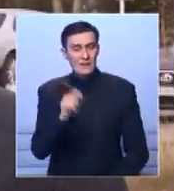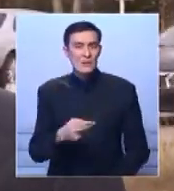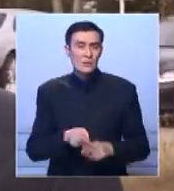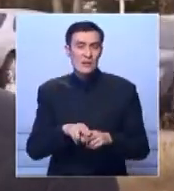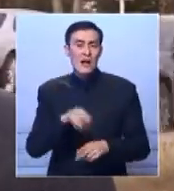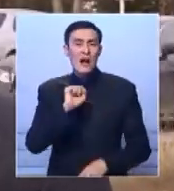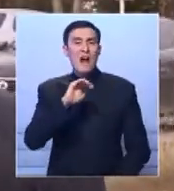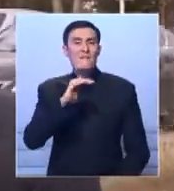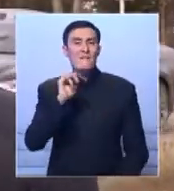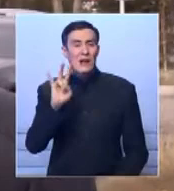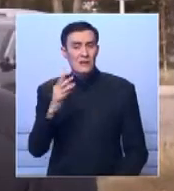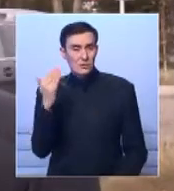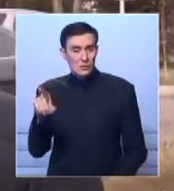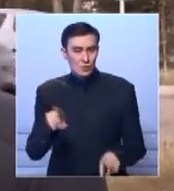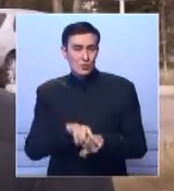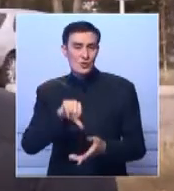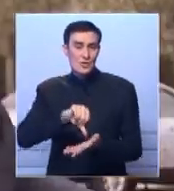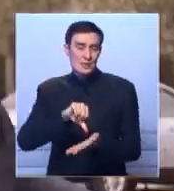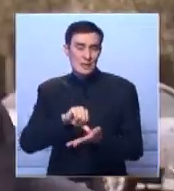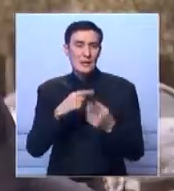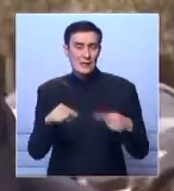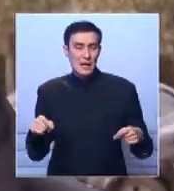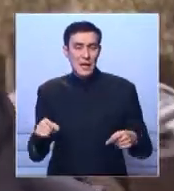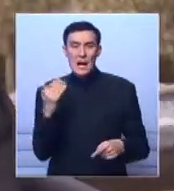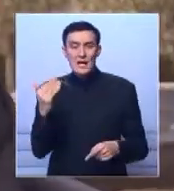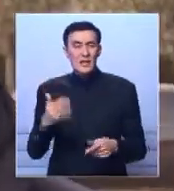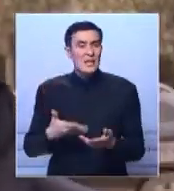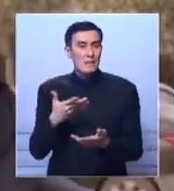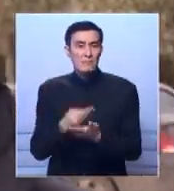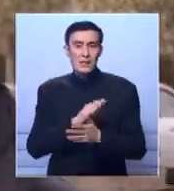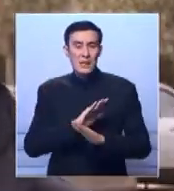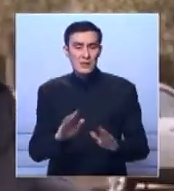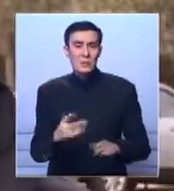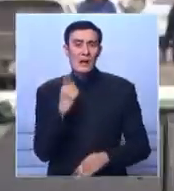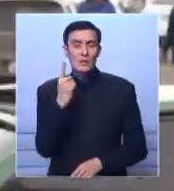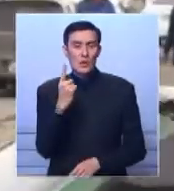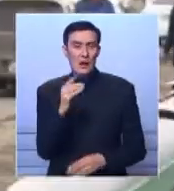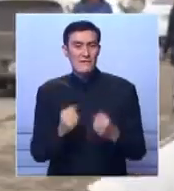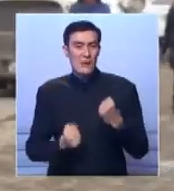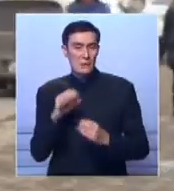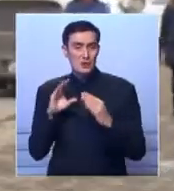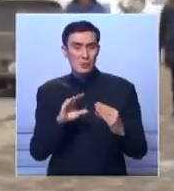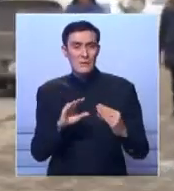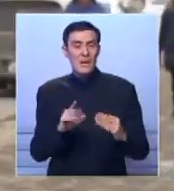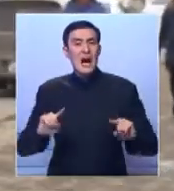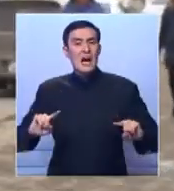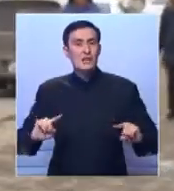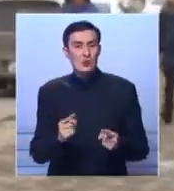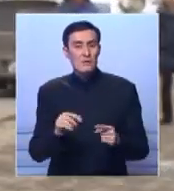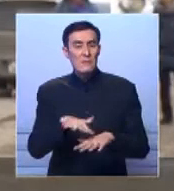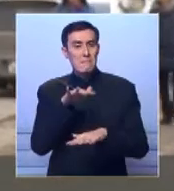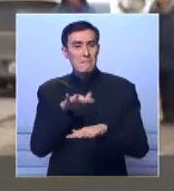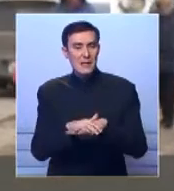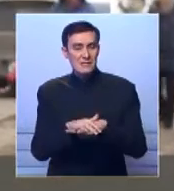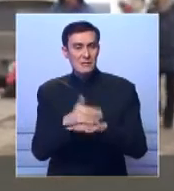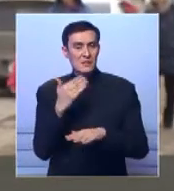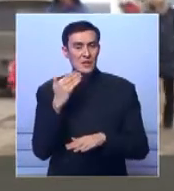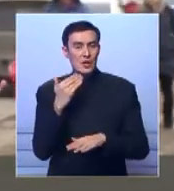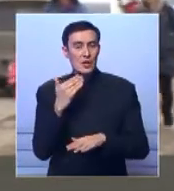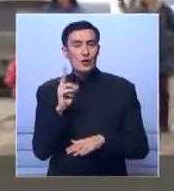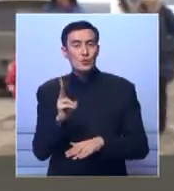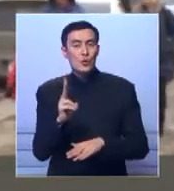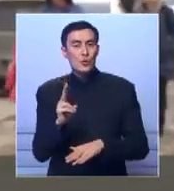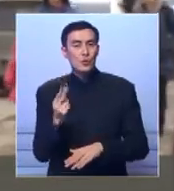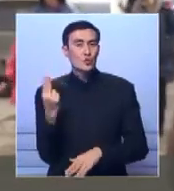афганцы и так далее. Они не платят по одному автотранспортному средству. Мы арестовываем банковские счета